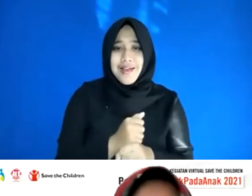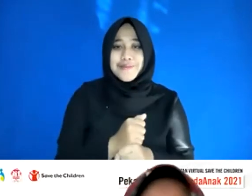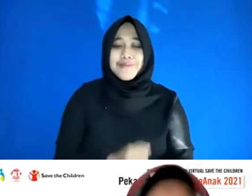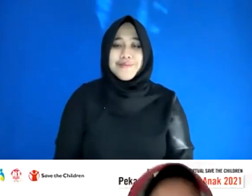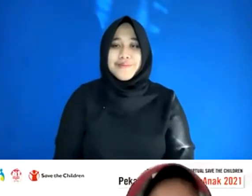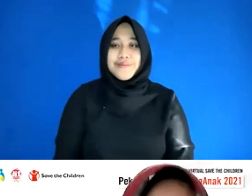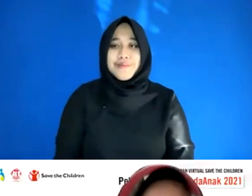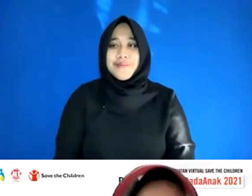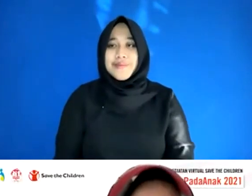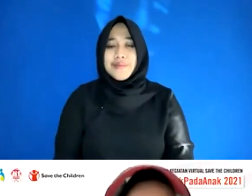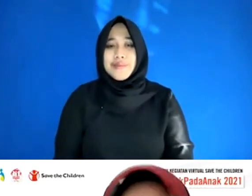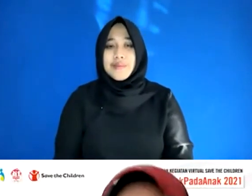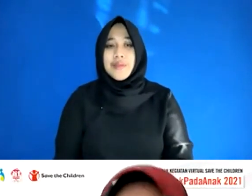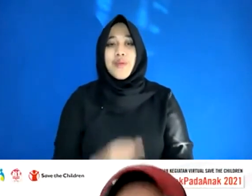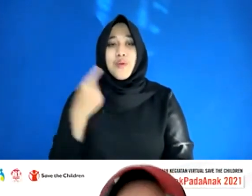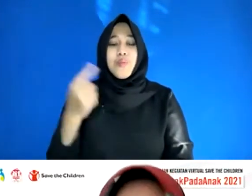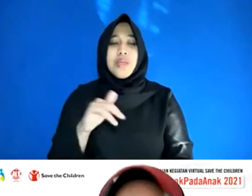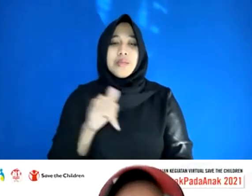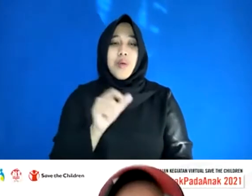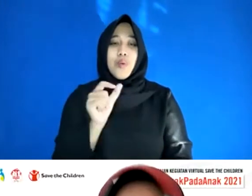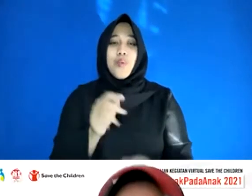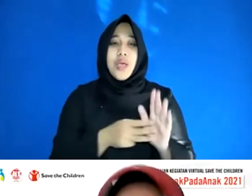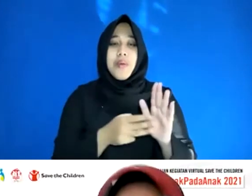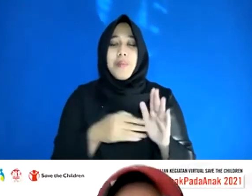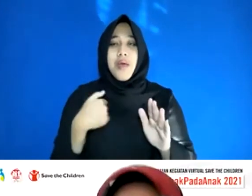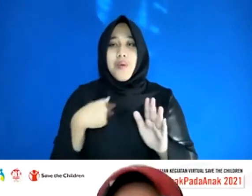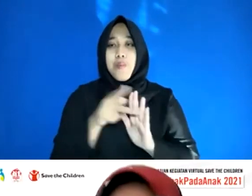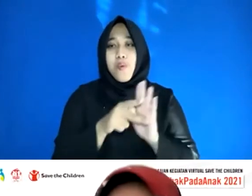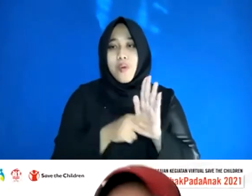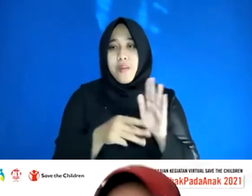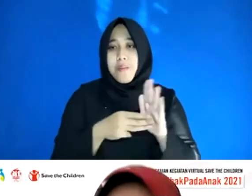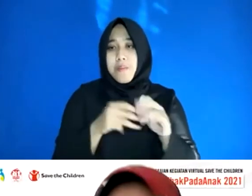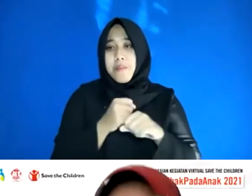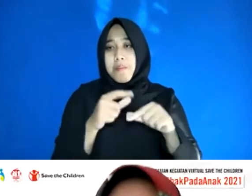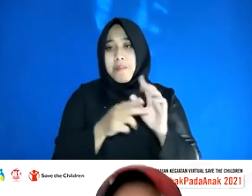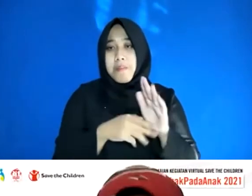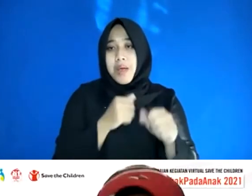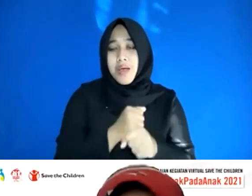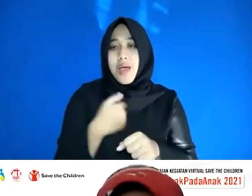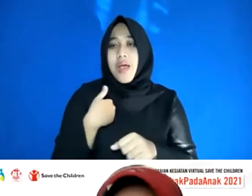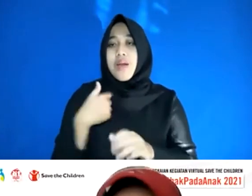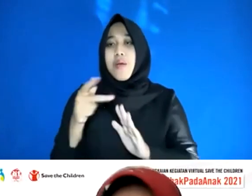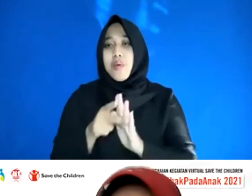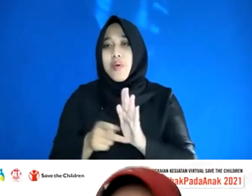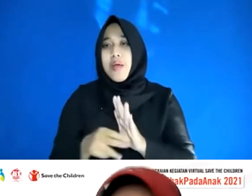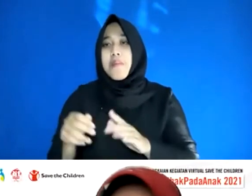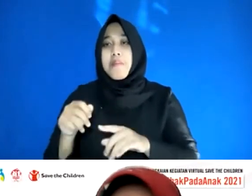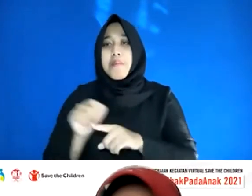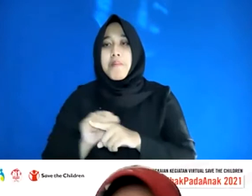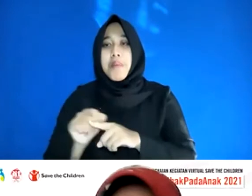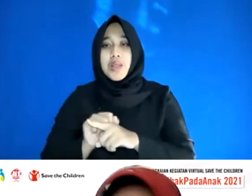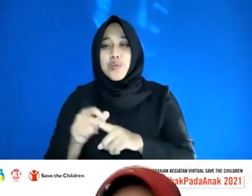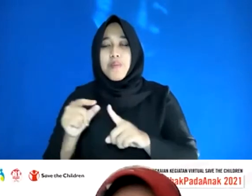Oke, jadi pada umumnya juga sama ya dengan UMM, ada program magang juga, kemudian ada program memang praktikum dari kampus juga untuk